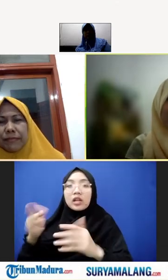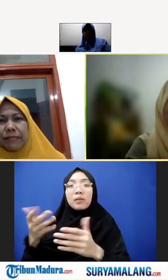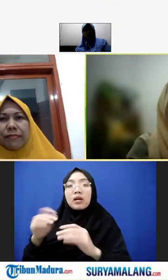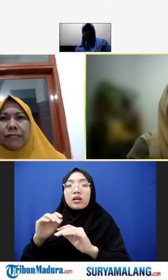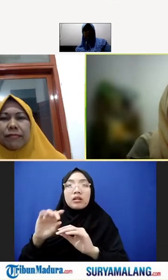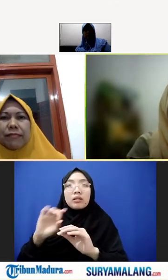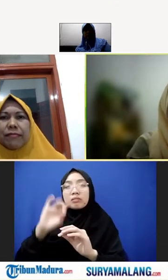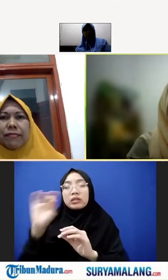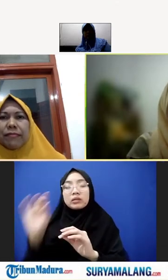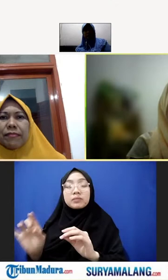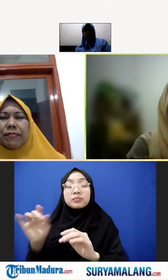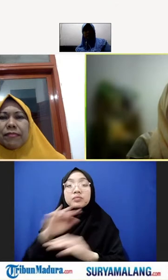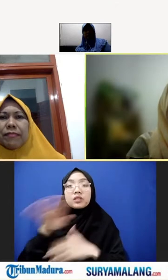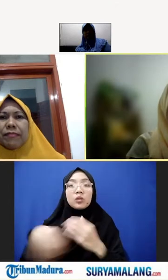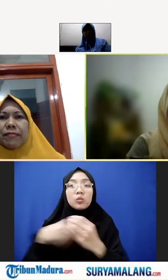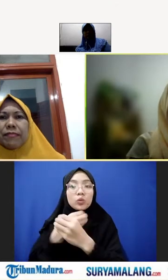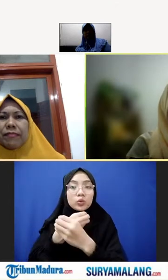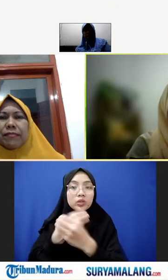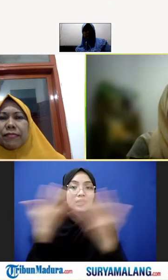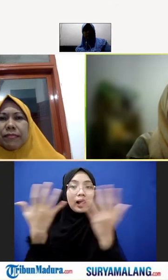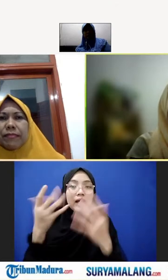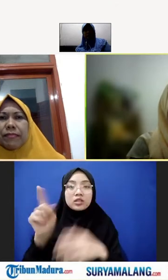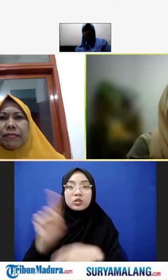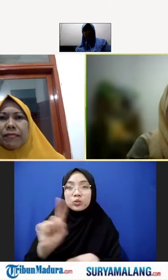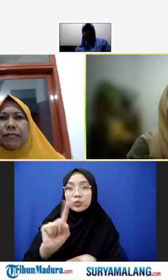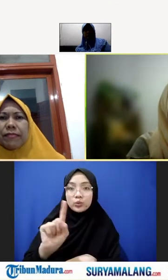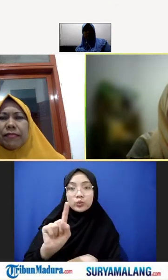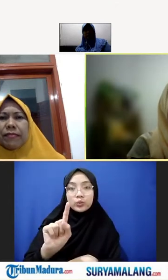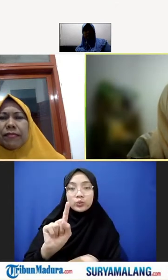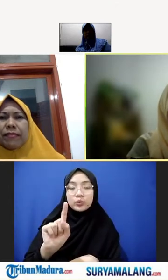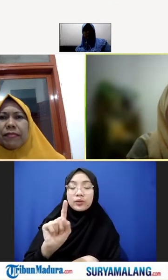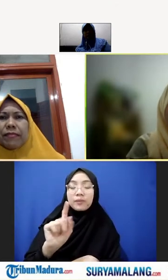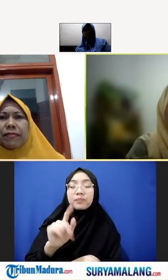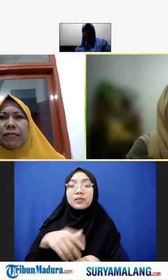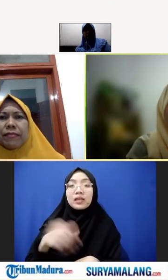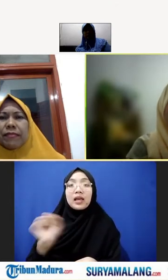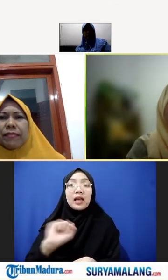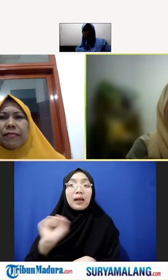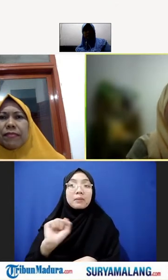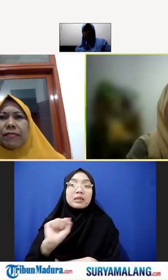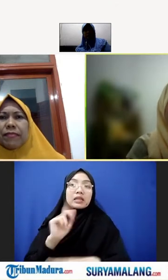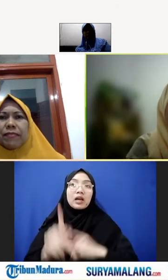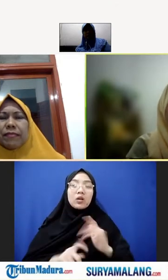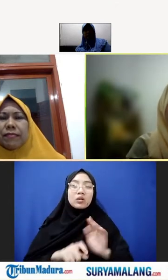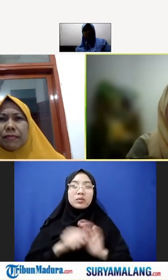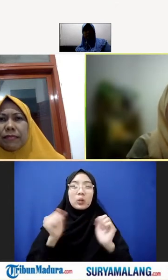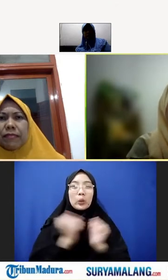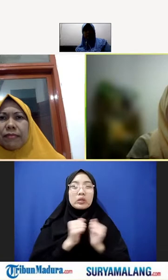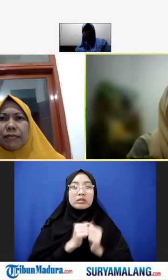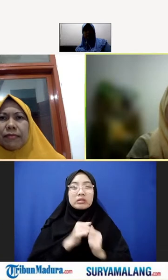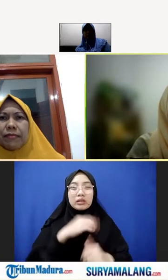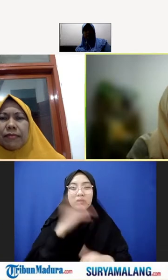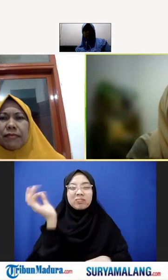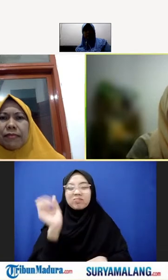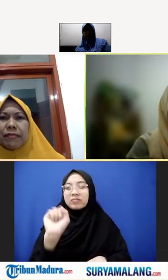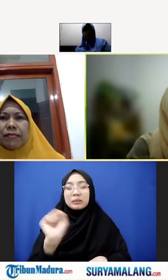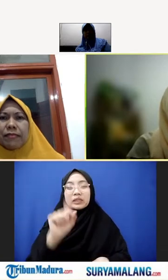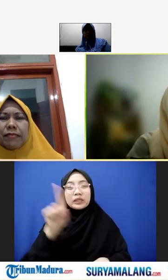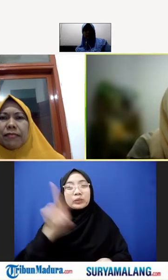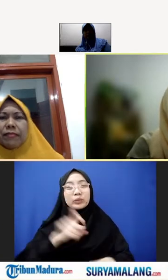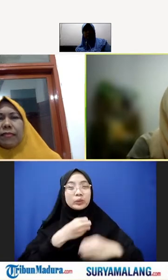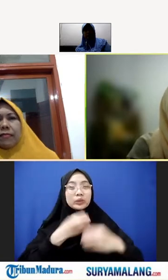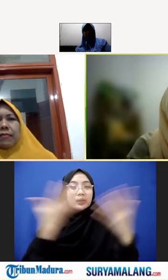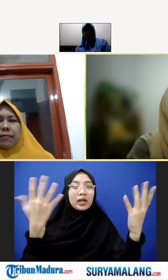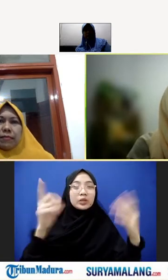Nah, itunya harus jelas. Nggak bisa kalau nggak konsisten. Jadi perlu jelas dulu aku mau